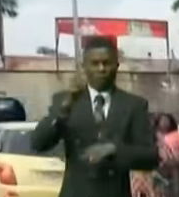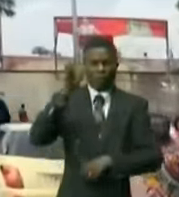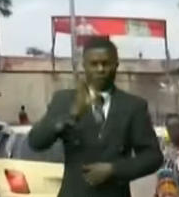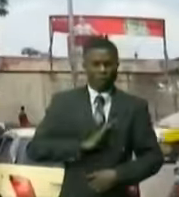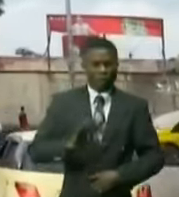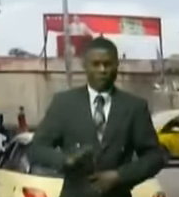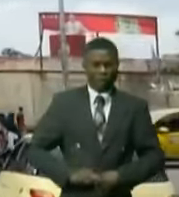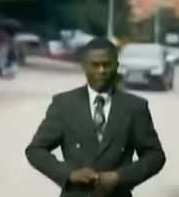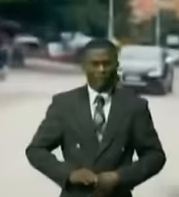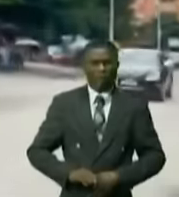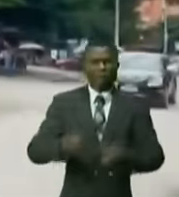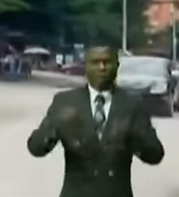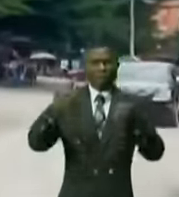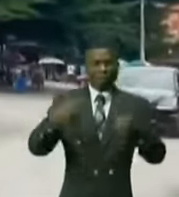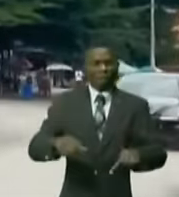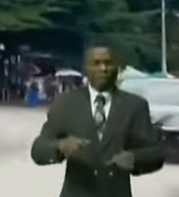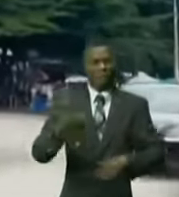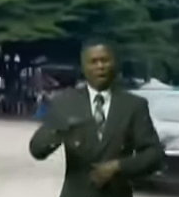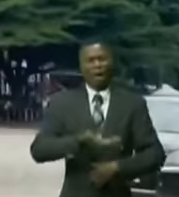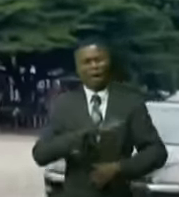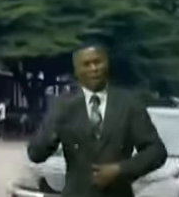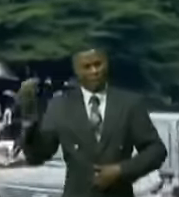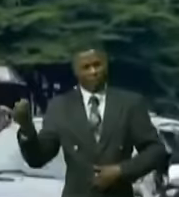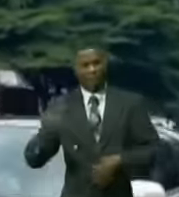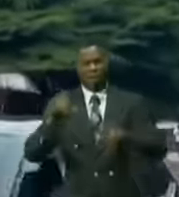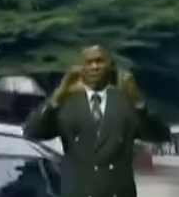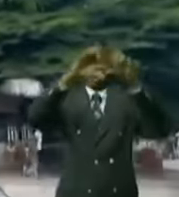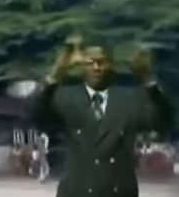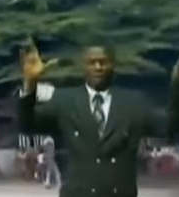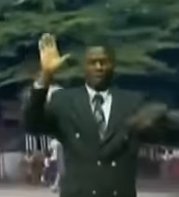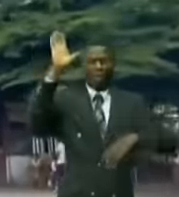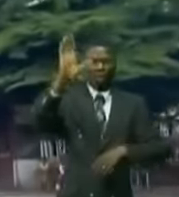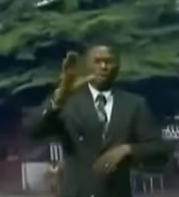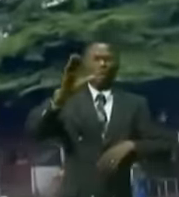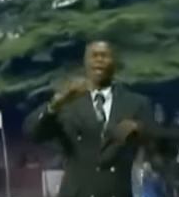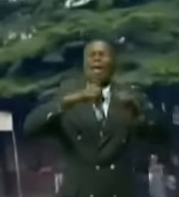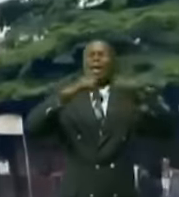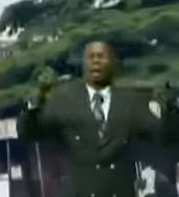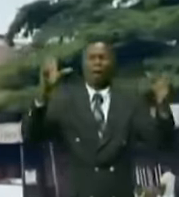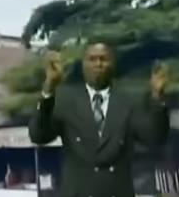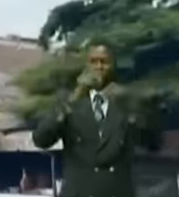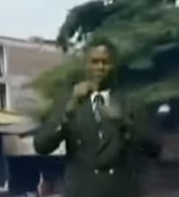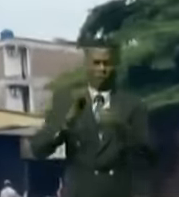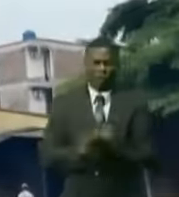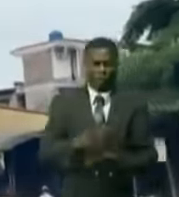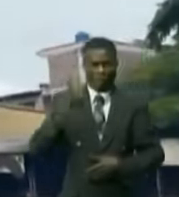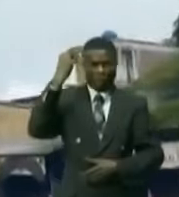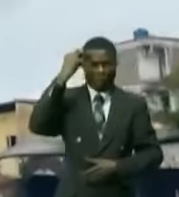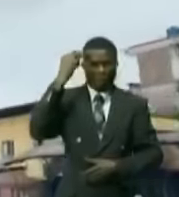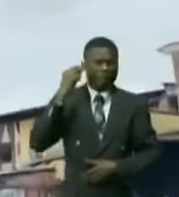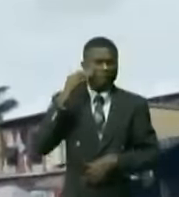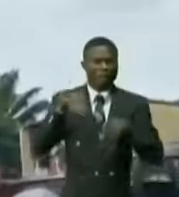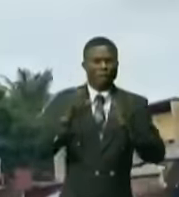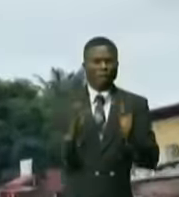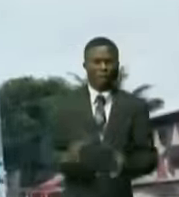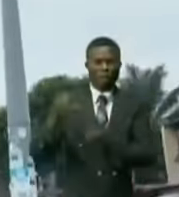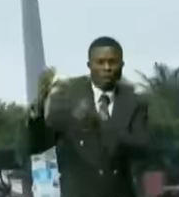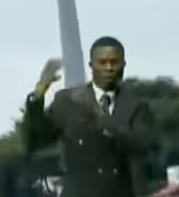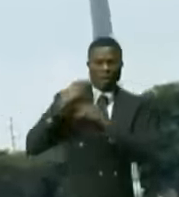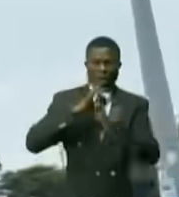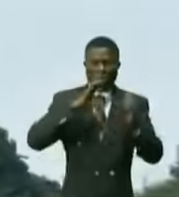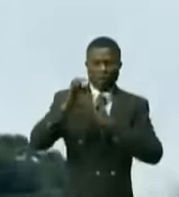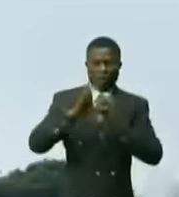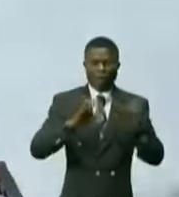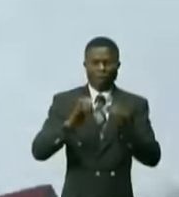loi. Même chose sur ces panneaux sur lesquels affiché en grandeur nature l'actuel ministre congolais en charge de la communication